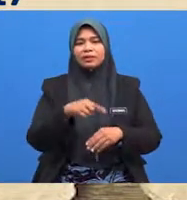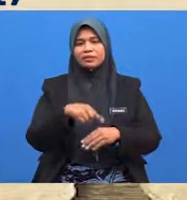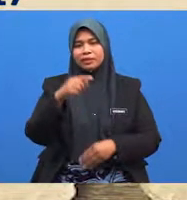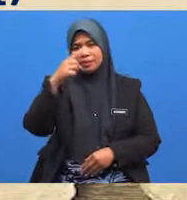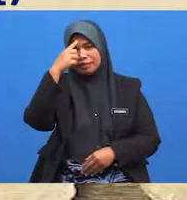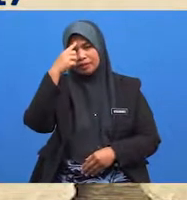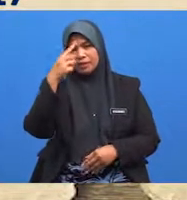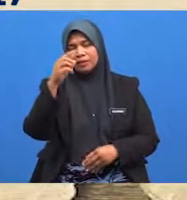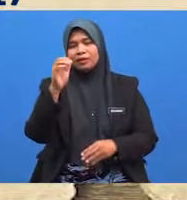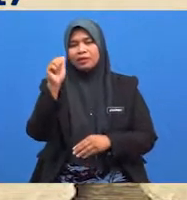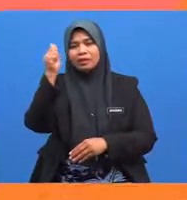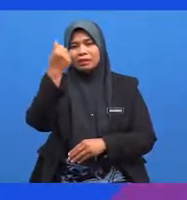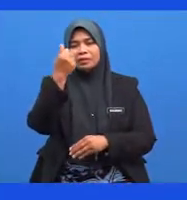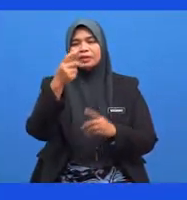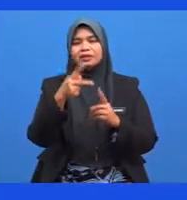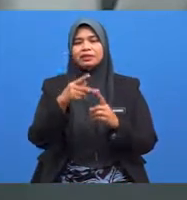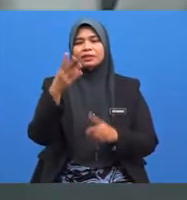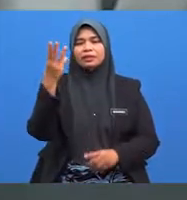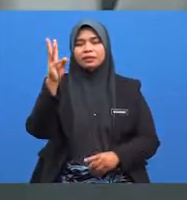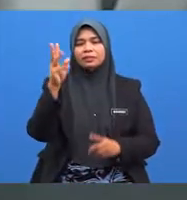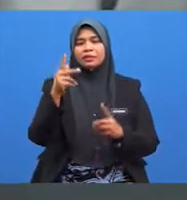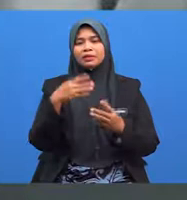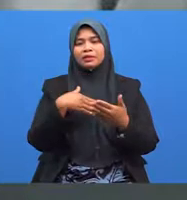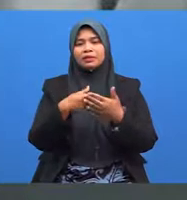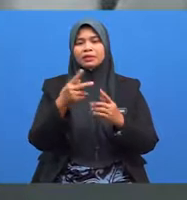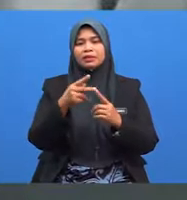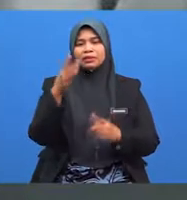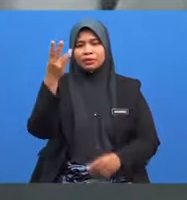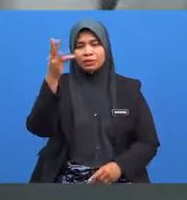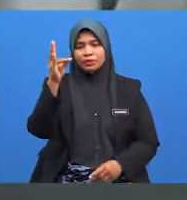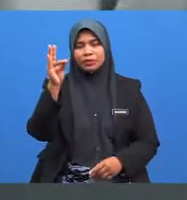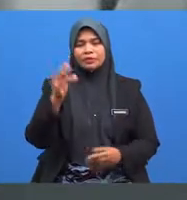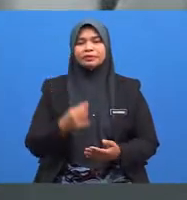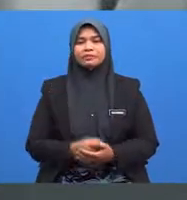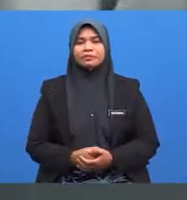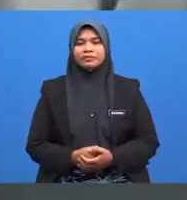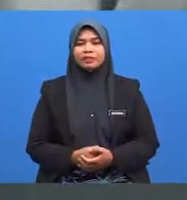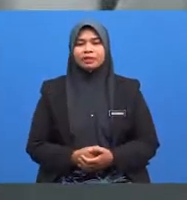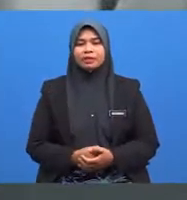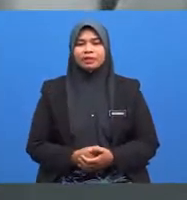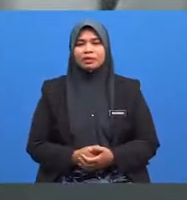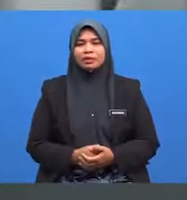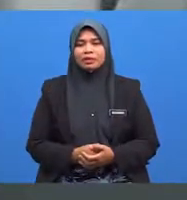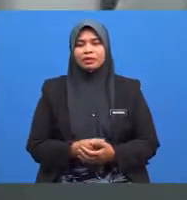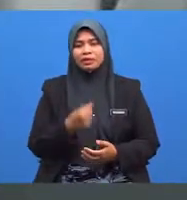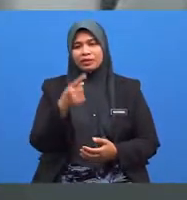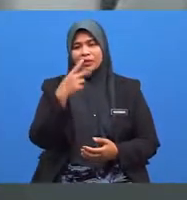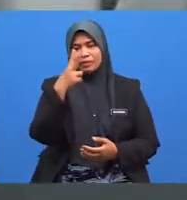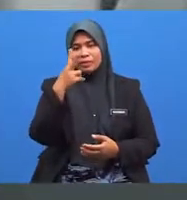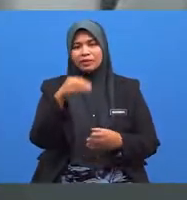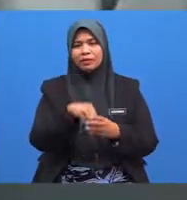ke-16 hingga 17. Anda akan menelusuri topik ini dalam bentuk